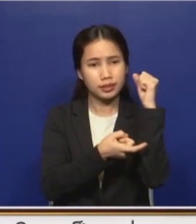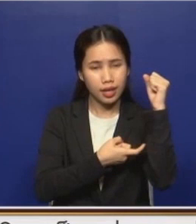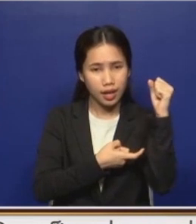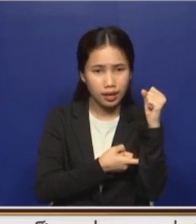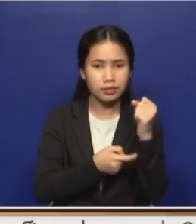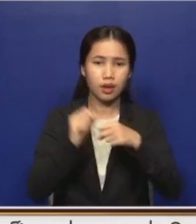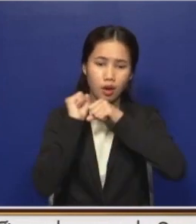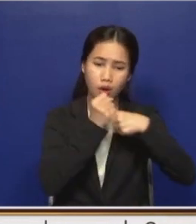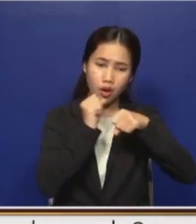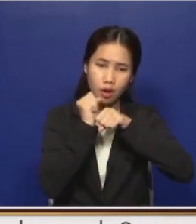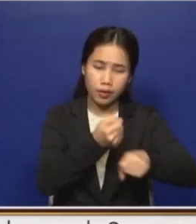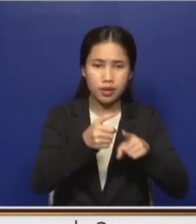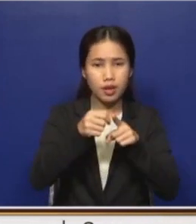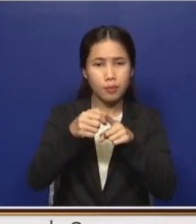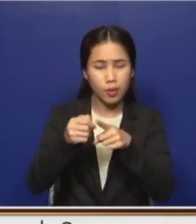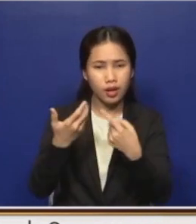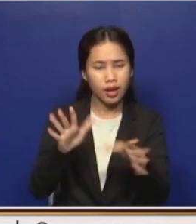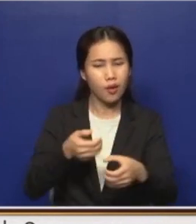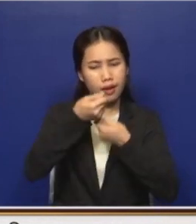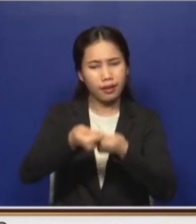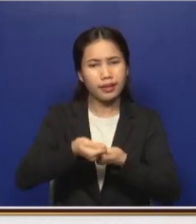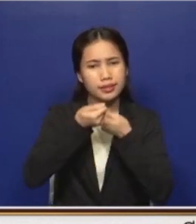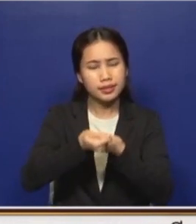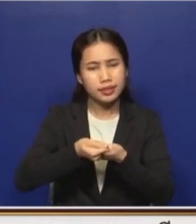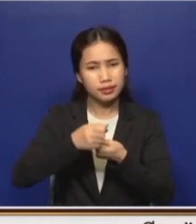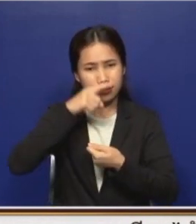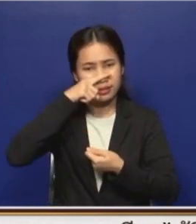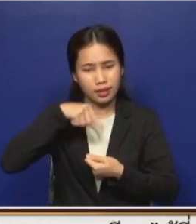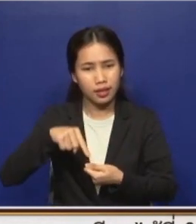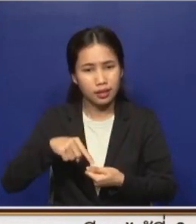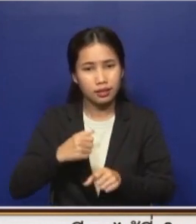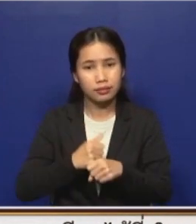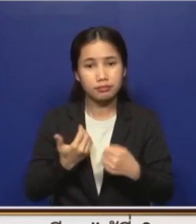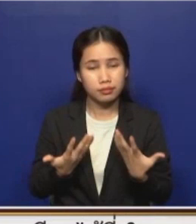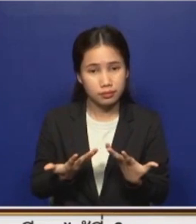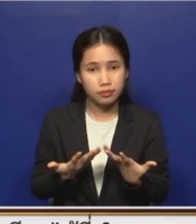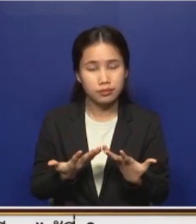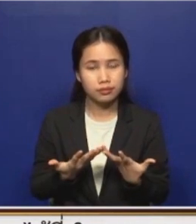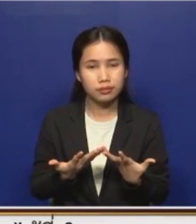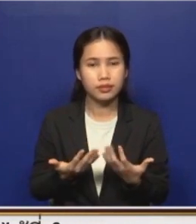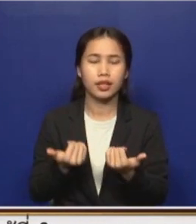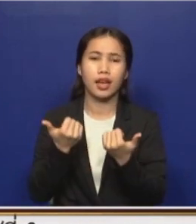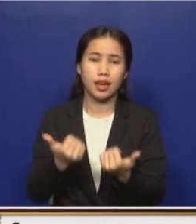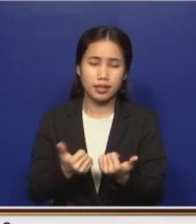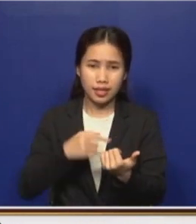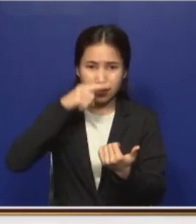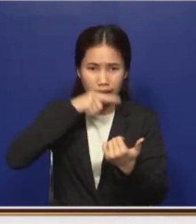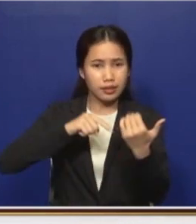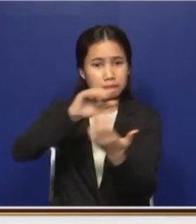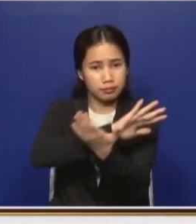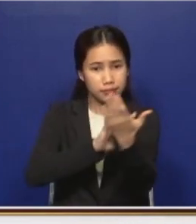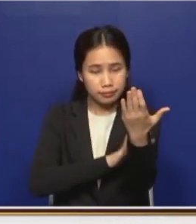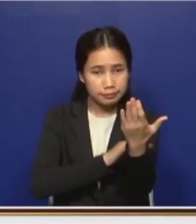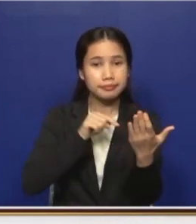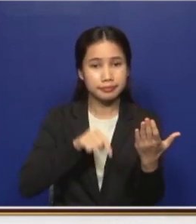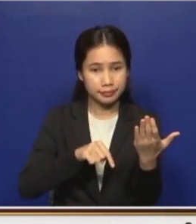ทำตัวกันอย่างนี้แหละครับรัฐบาลปล่อยอย่างนี้แหละครับผมพูดตรงนะฮะ ผมไม่เอาด้วยฮะผมไม่ไว้ว